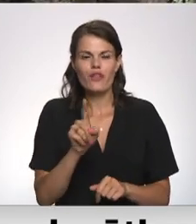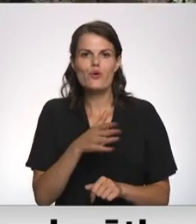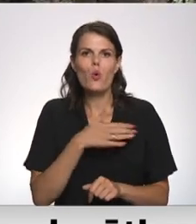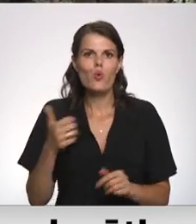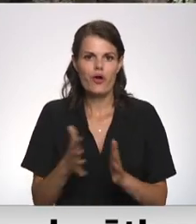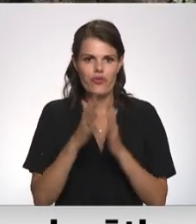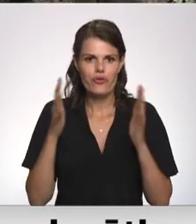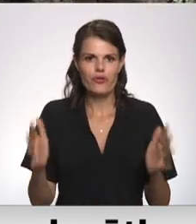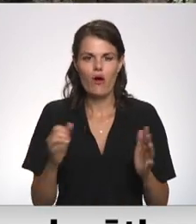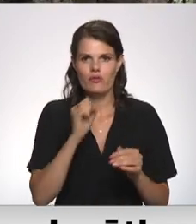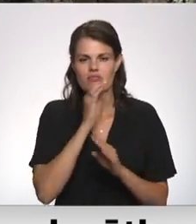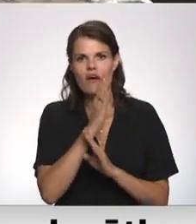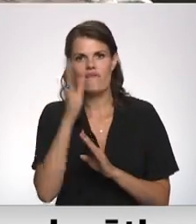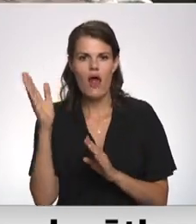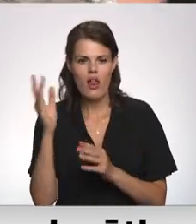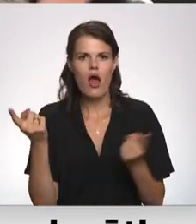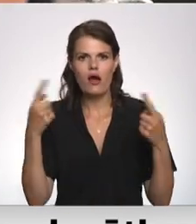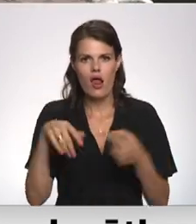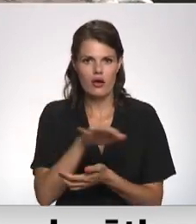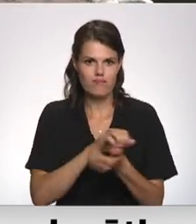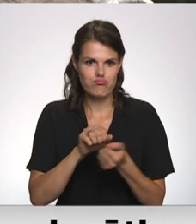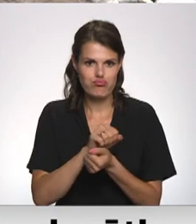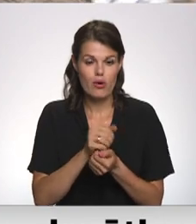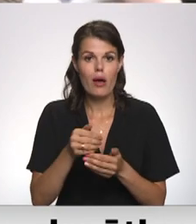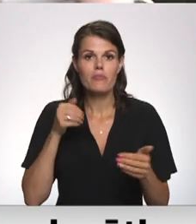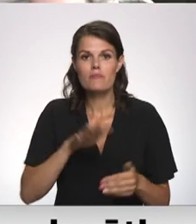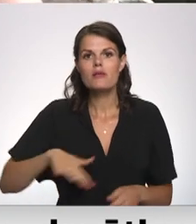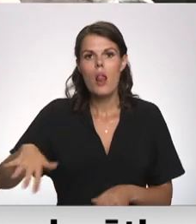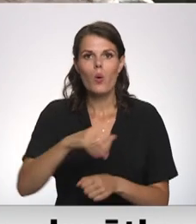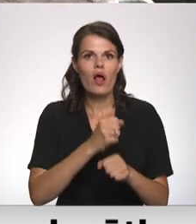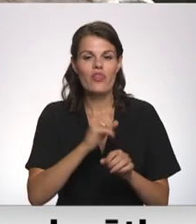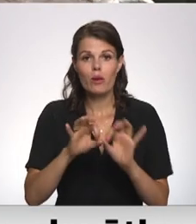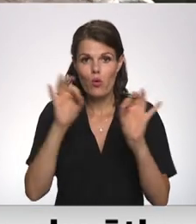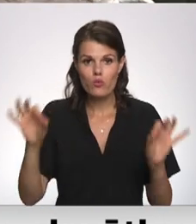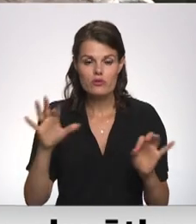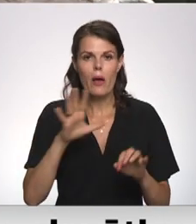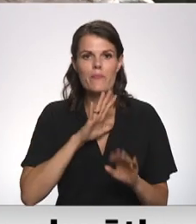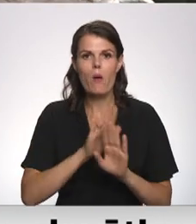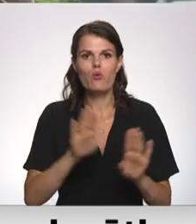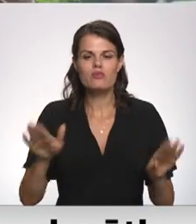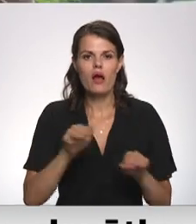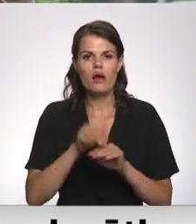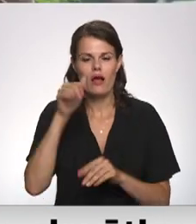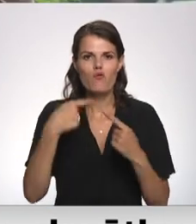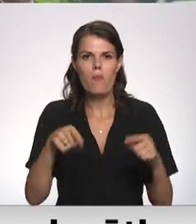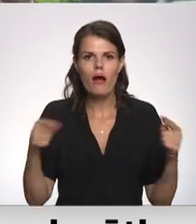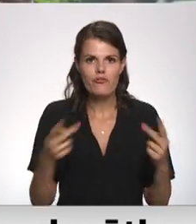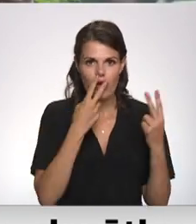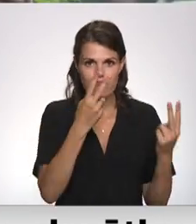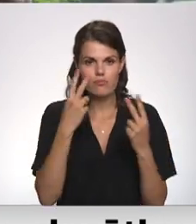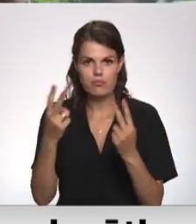daudz vēlāku laiku postījumu. Pirms lauka darbu uzsākšanas tika veikta arhīvu un muzeja krātuvju materiālu